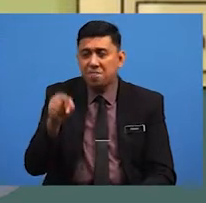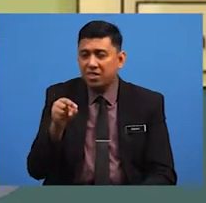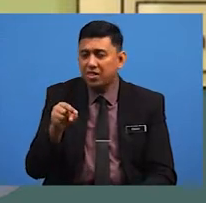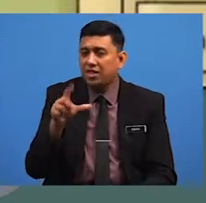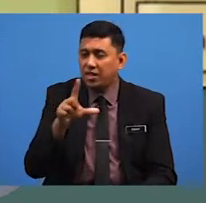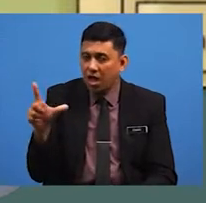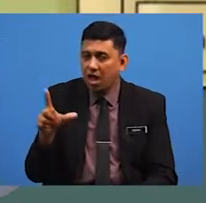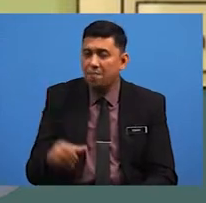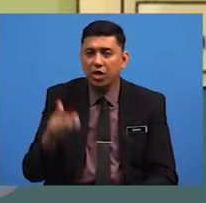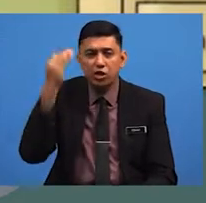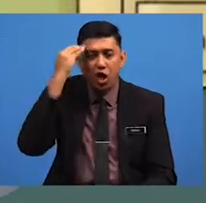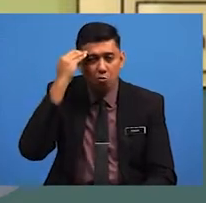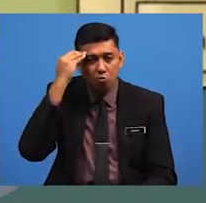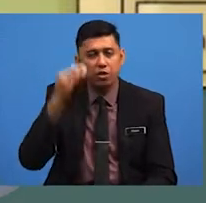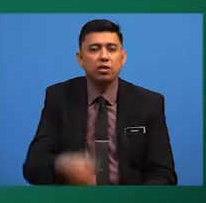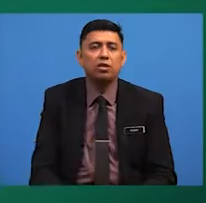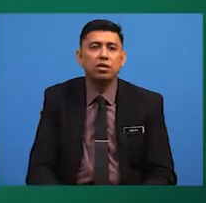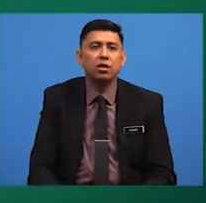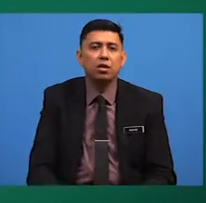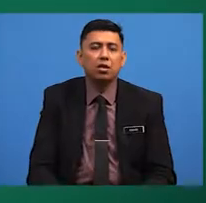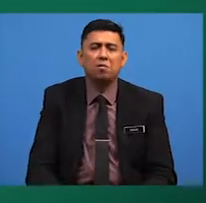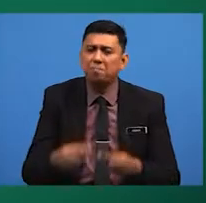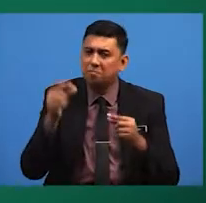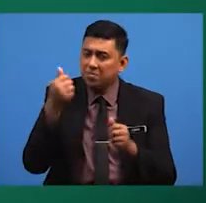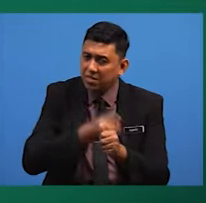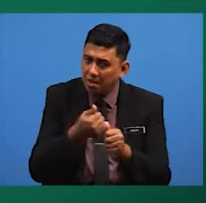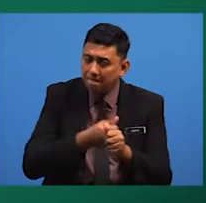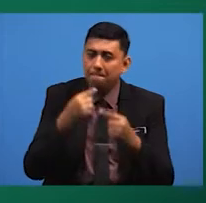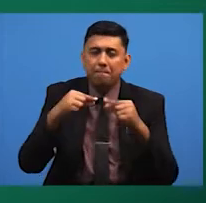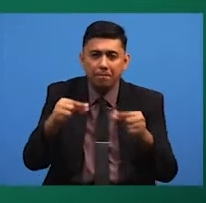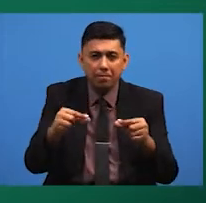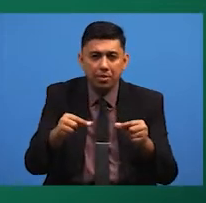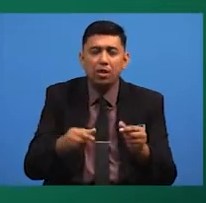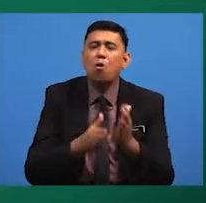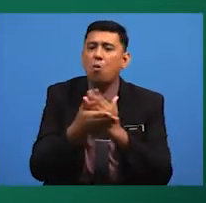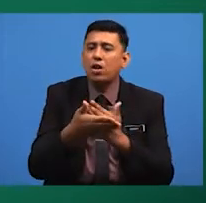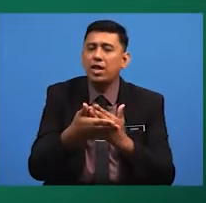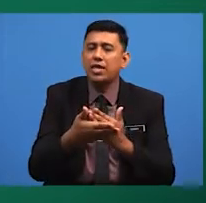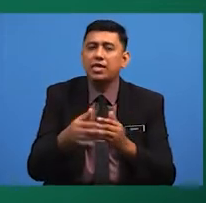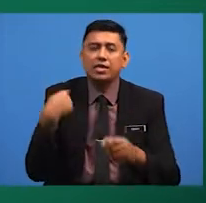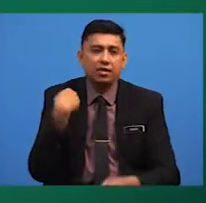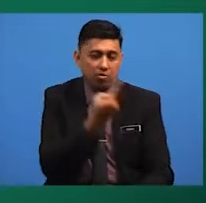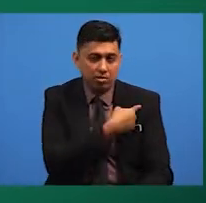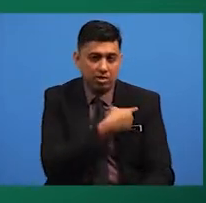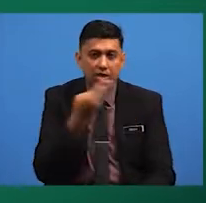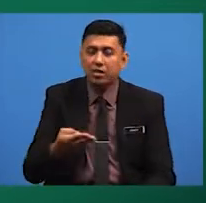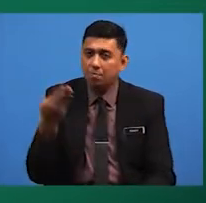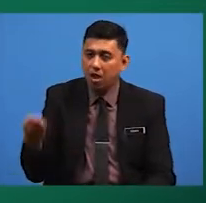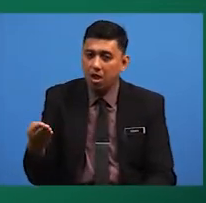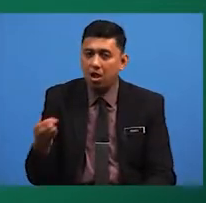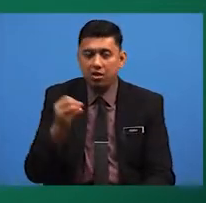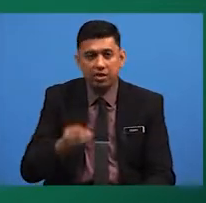haruslah mengetahui bahwa setiap pergerakan yang dilakukan oleh kita atau sebarang